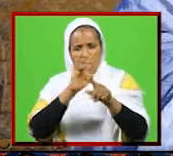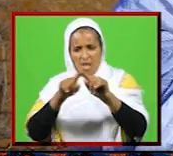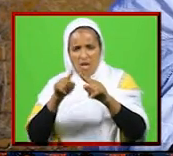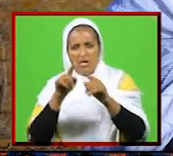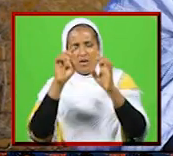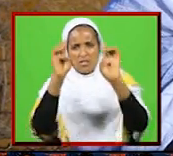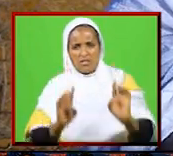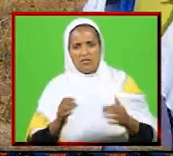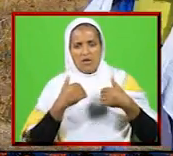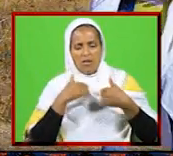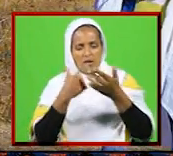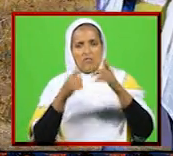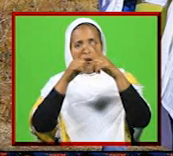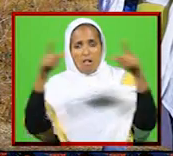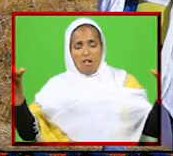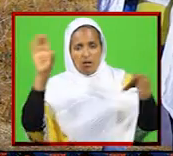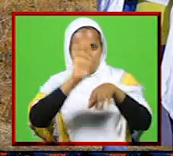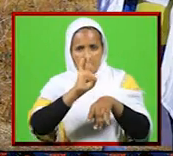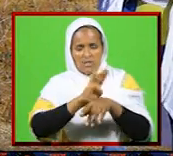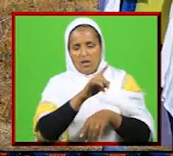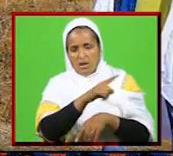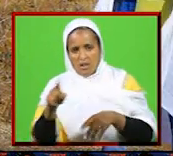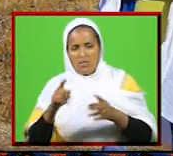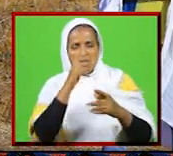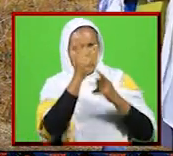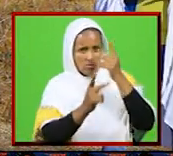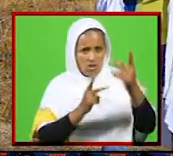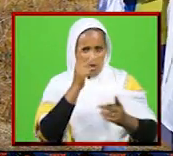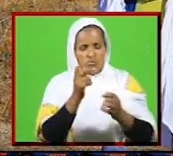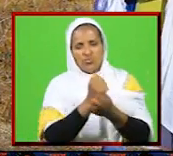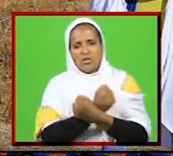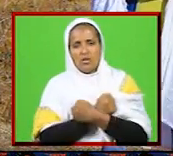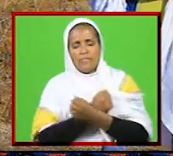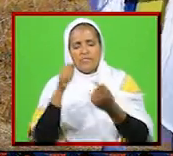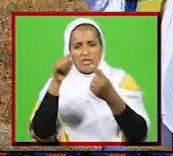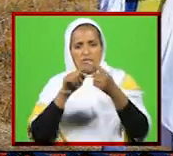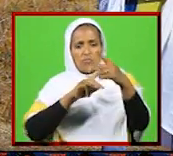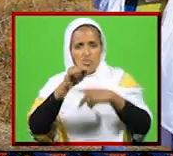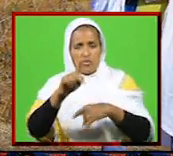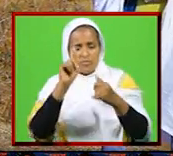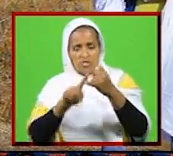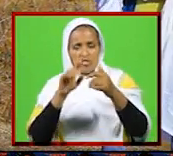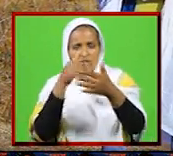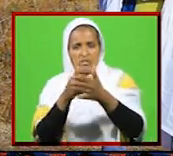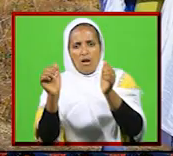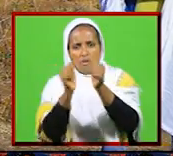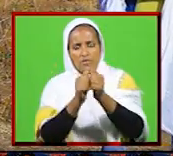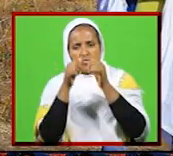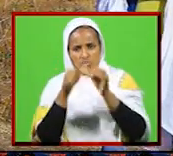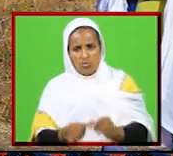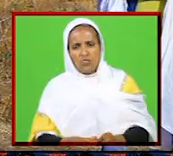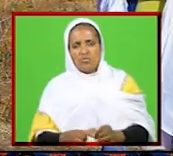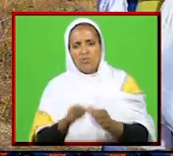ታሪካዊ ቅርሶች ይገኛሉ። ይህንን ታላቅ ቤተክርስቲያን ለእናንተ ልናስቃኛችሁ ወደናል። እስከ መርሃ ግብራችን ፍጻሜ